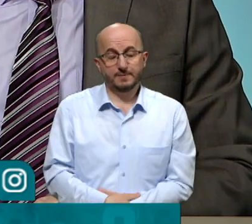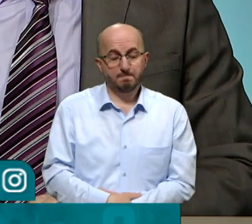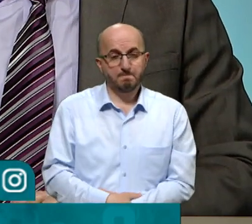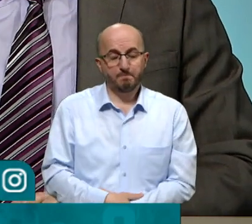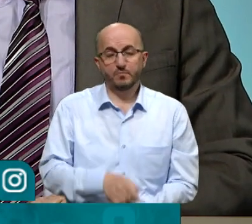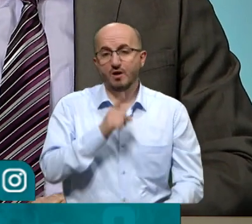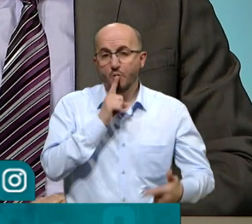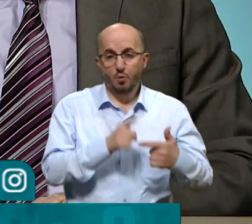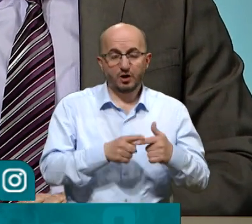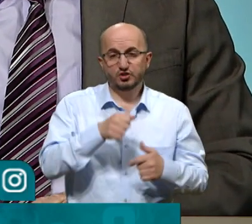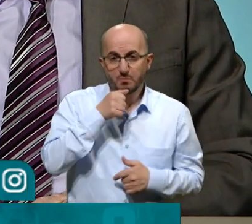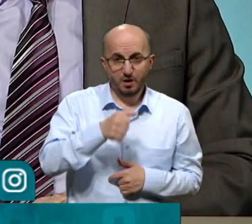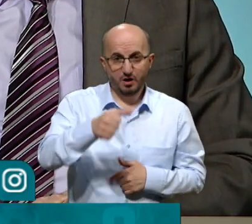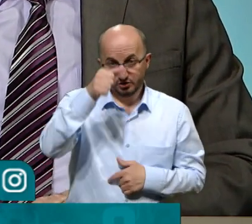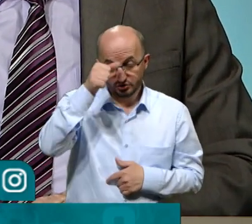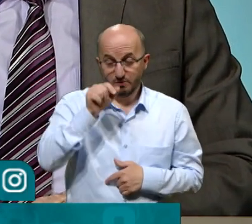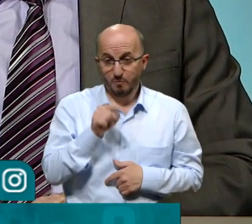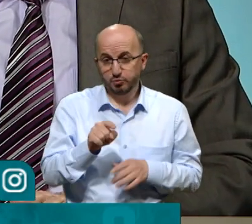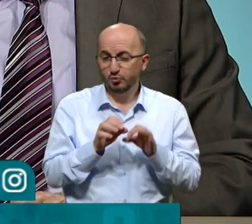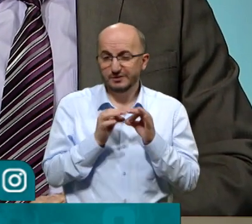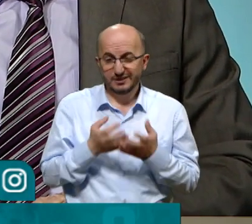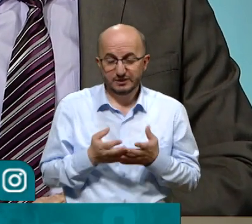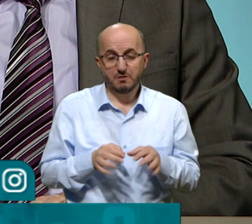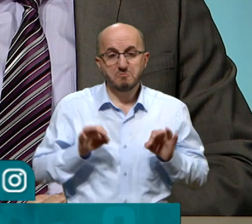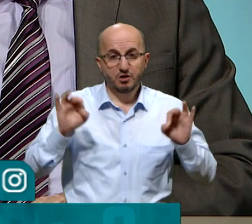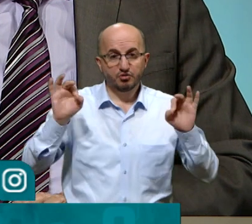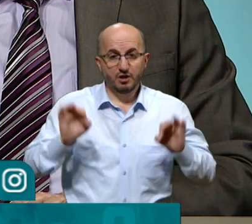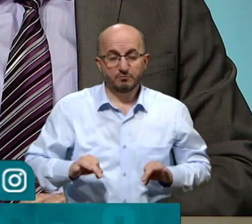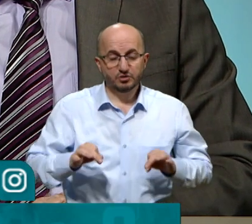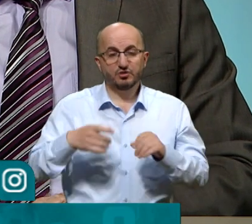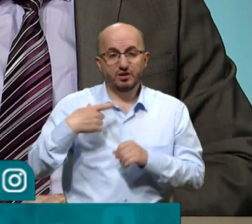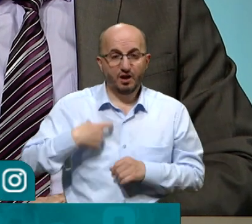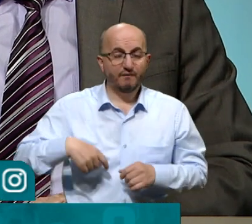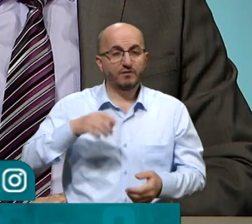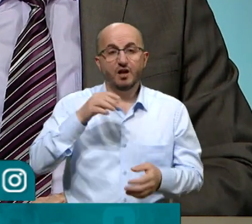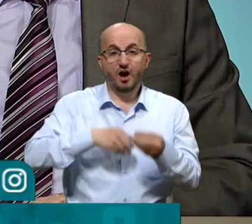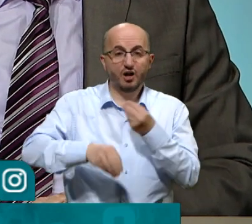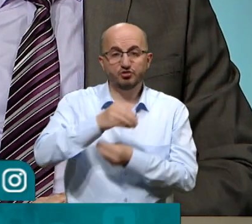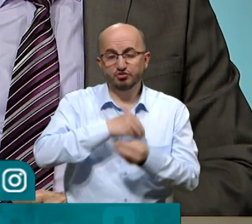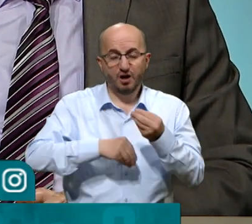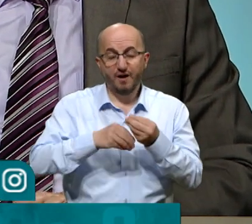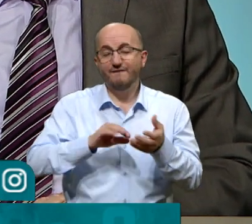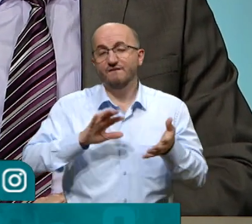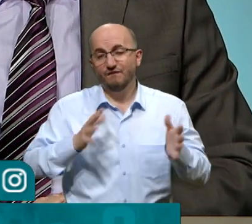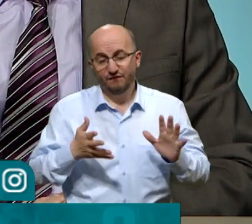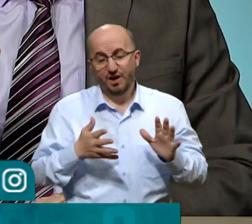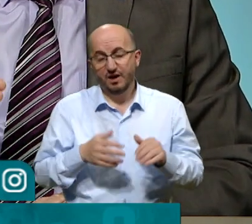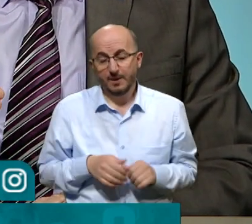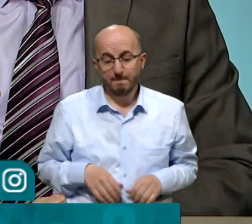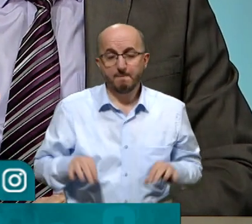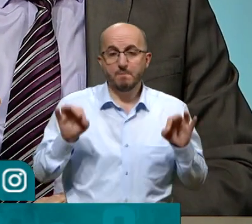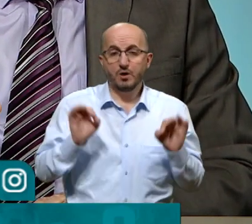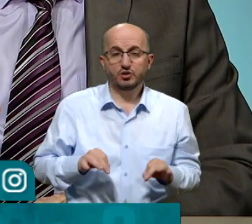vacip Haccın ki bu nedir mesela başlamış bir Nafile hacca ve yani